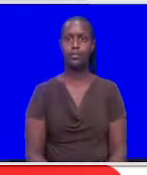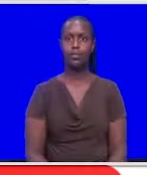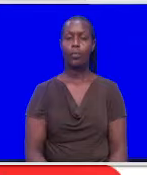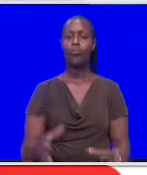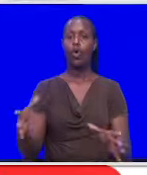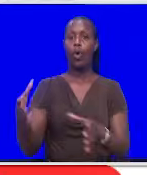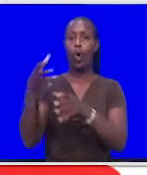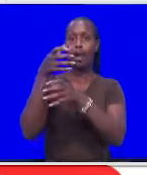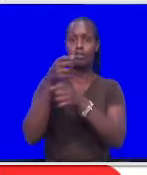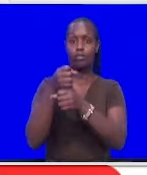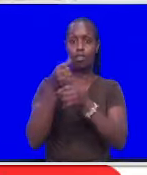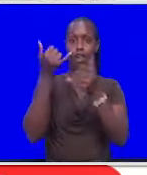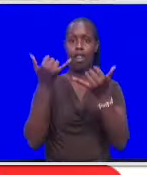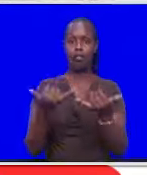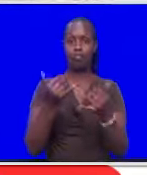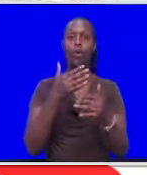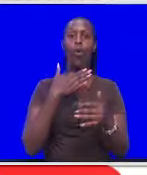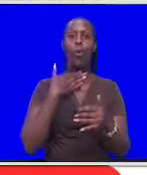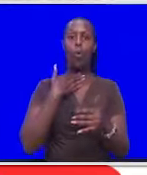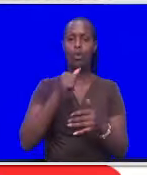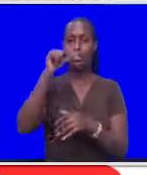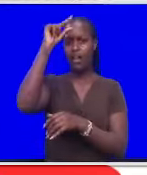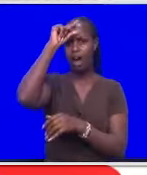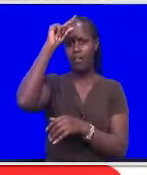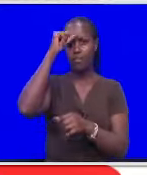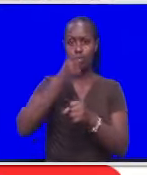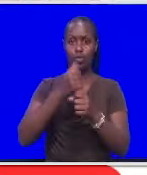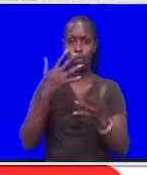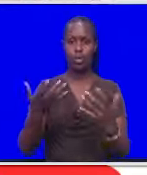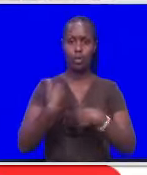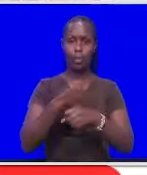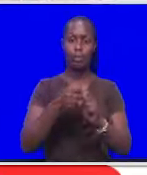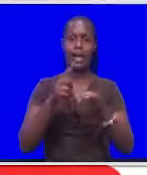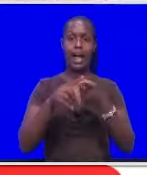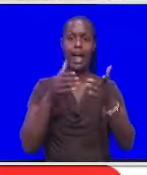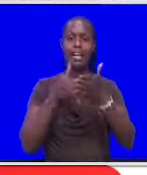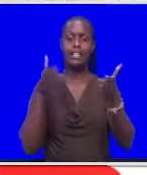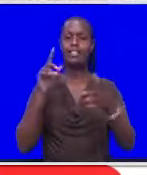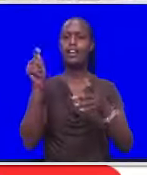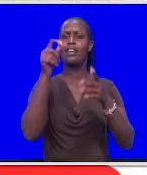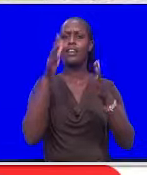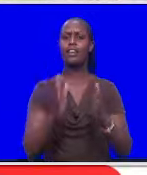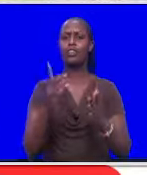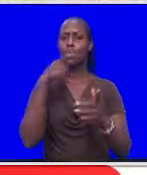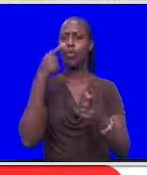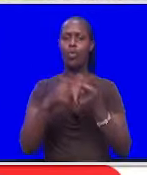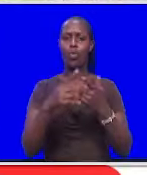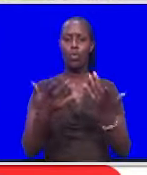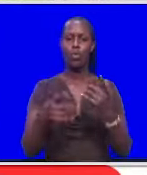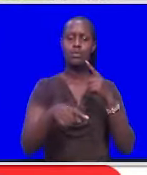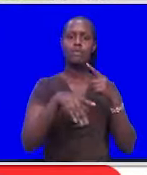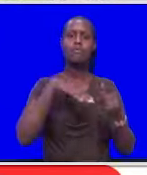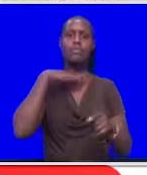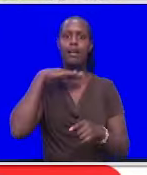Mashirika ya kiraia sasa yameitaka serikali kuchukua hatua madhubuti dhidi ya mauaji ya Wakenya waliojitokeza kufanya maandamano ya